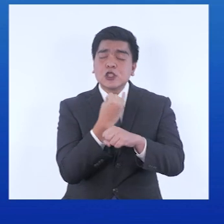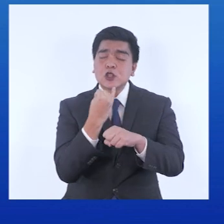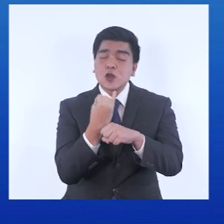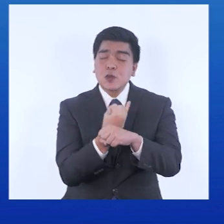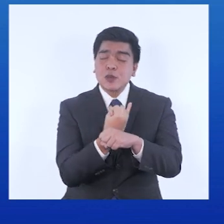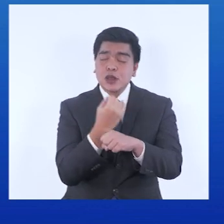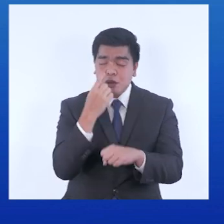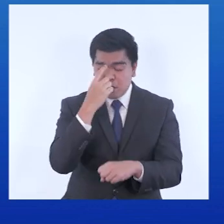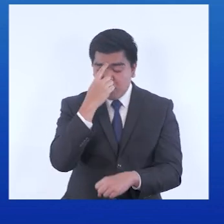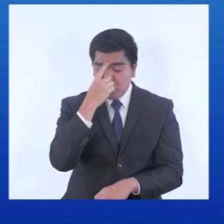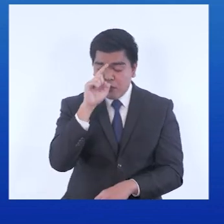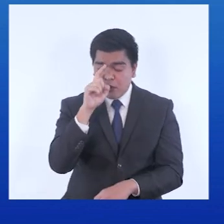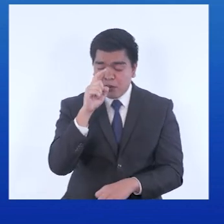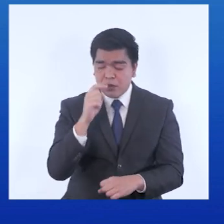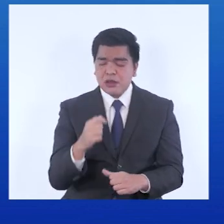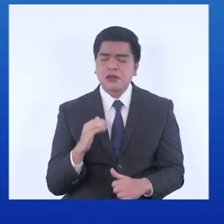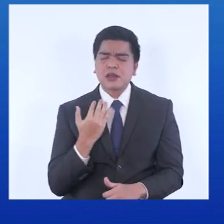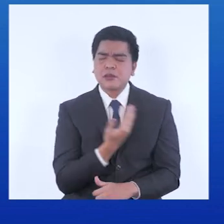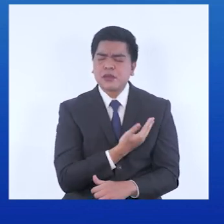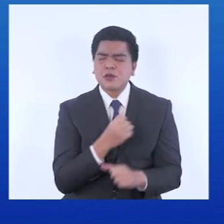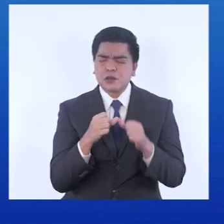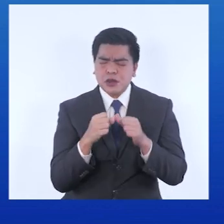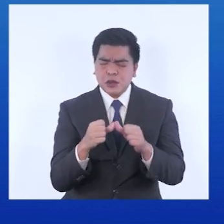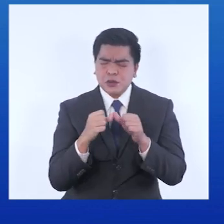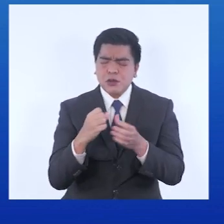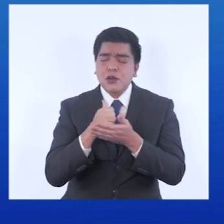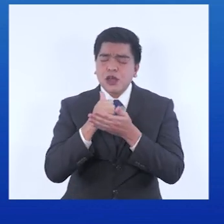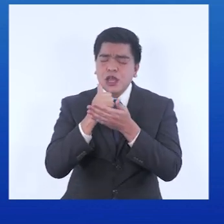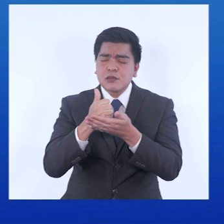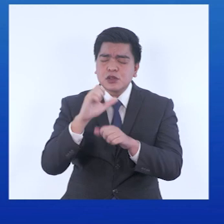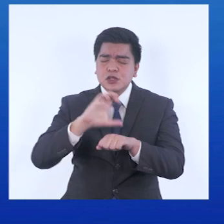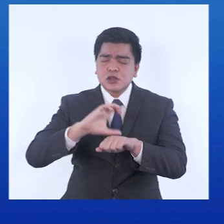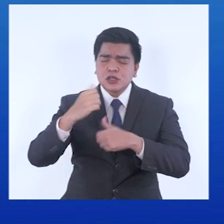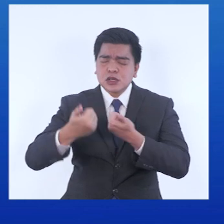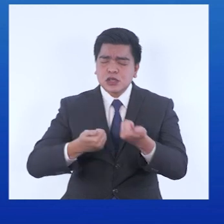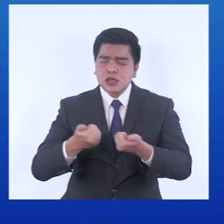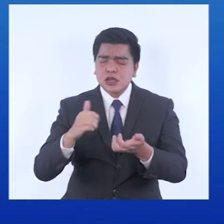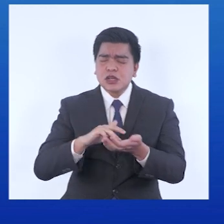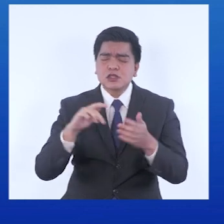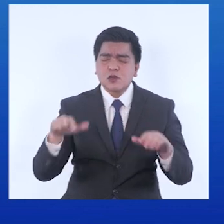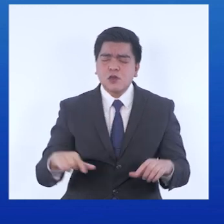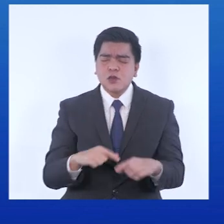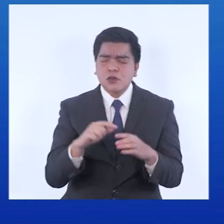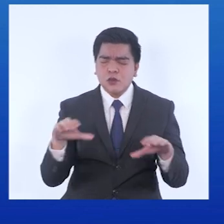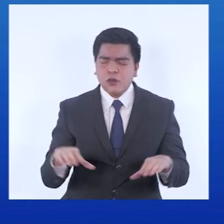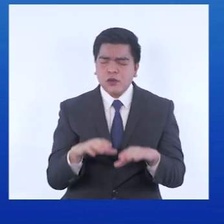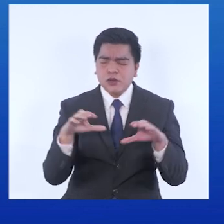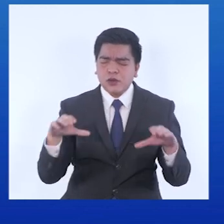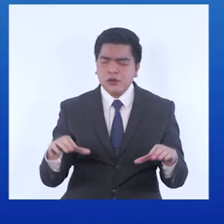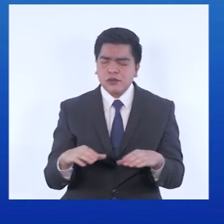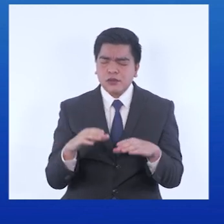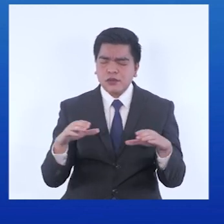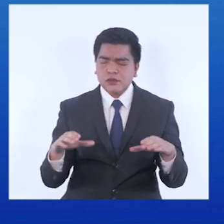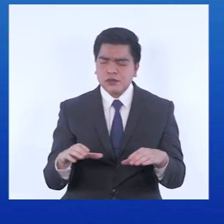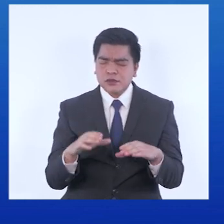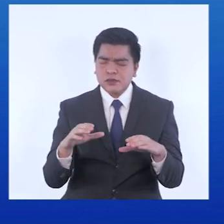namamahala sa ganitong aktibidad at gawain sa iyong banal na iglesia na lalong magbibigay po ng kapurihan sa iyong banal